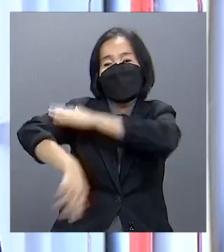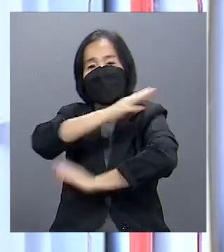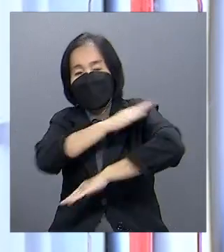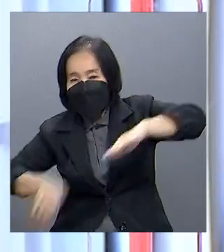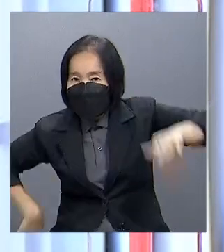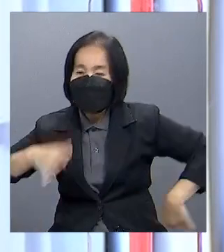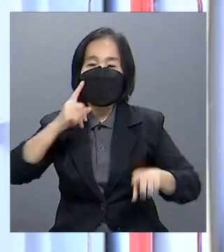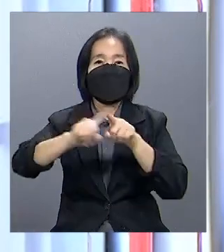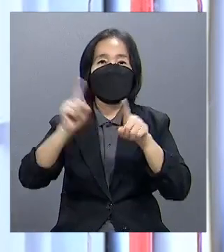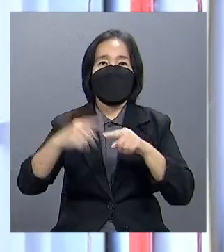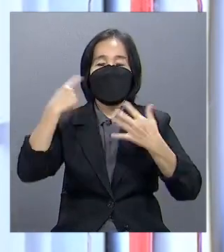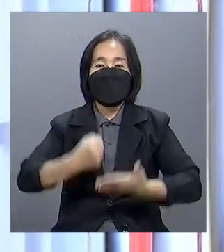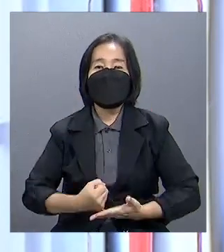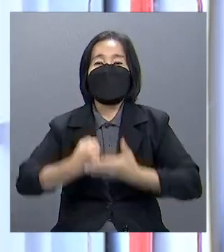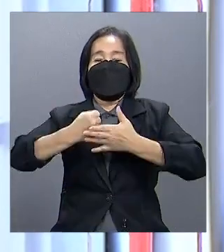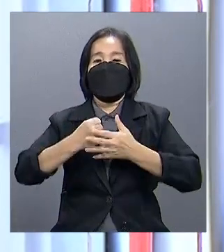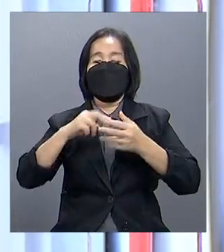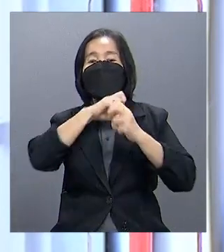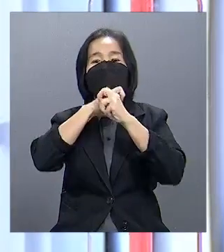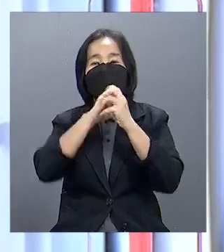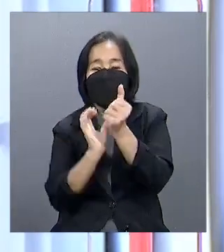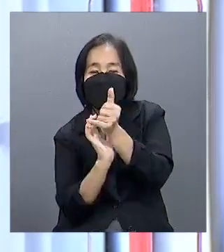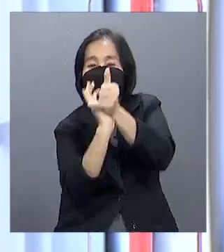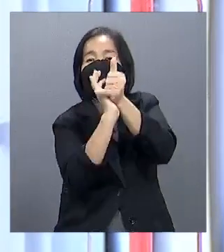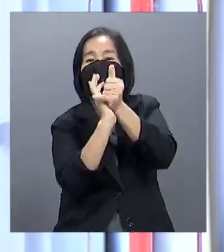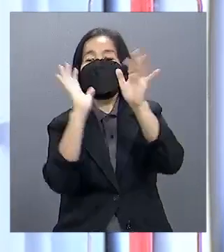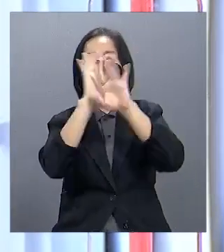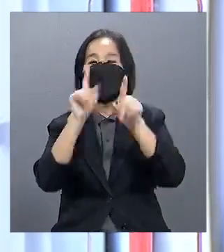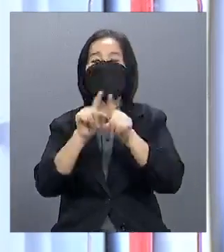ไว้เพื่อให้มันช่วยพยุงให้หลังของเรานั้นดีแล้วอยู่กับเราไปนานๆลุกไม่โอยนั่งไม่โอยนะครับ